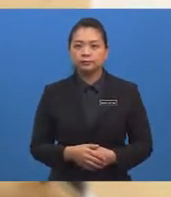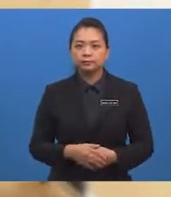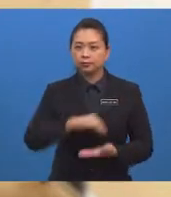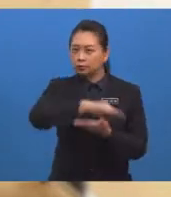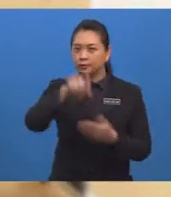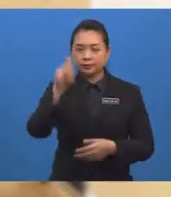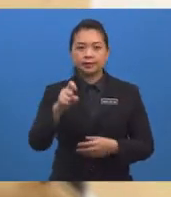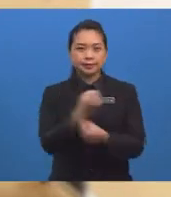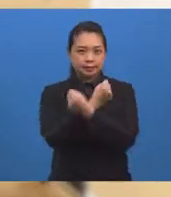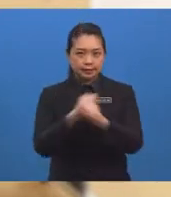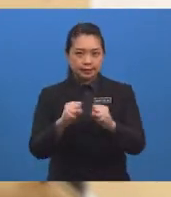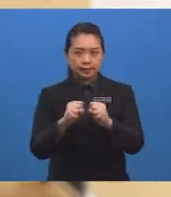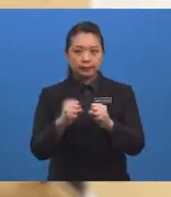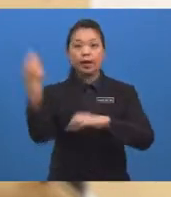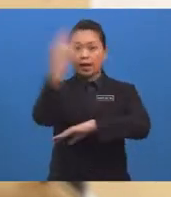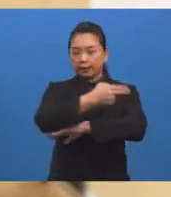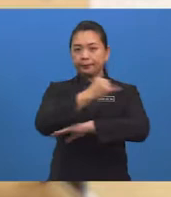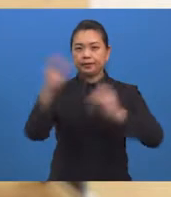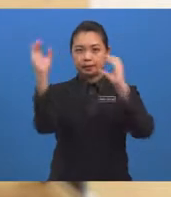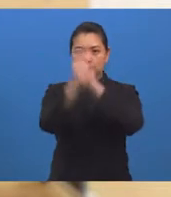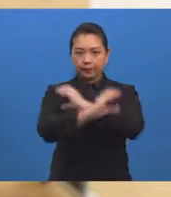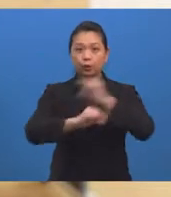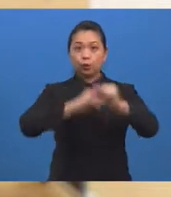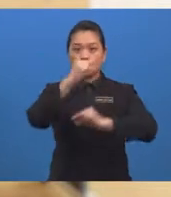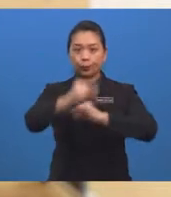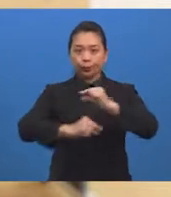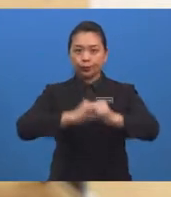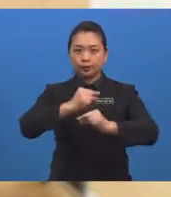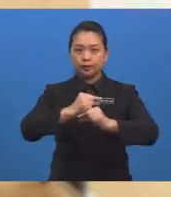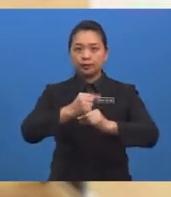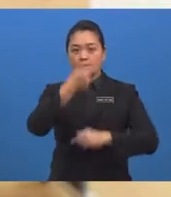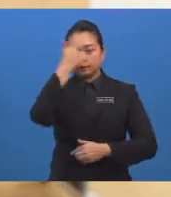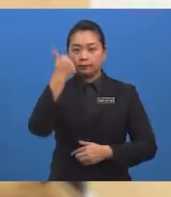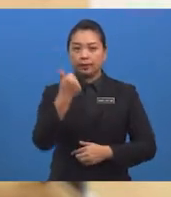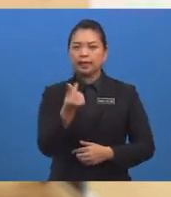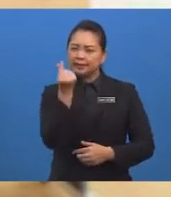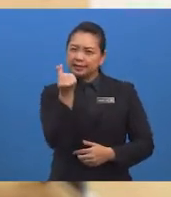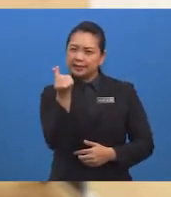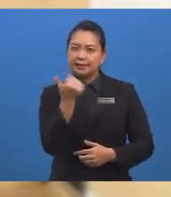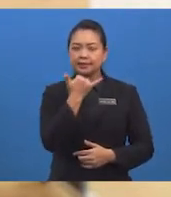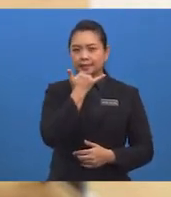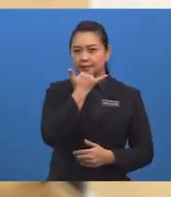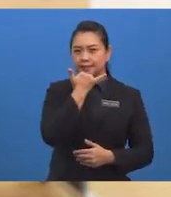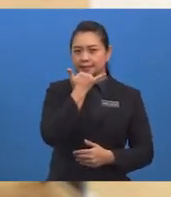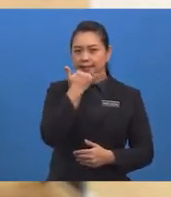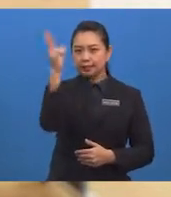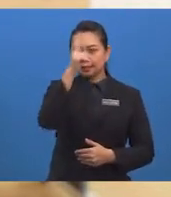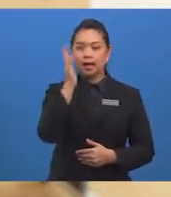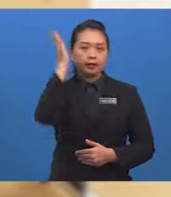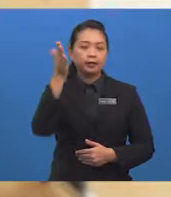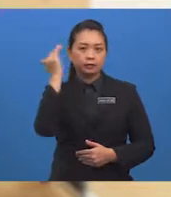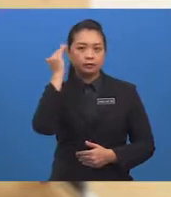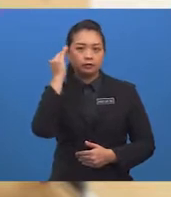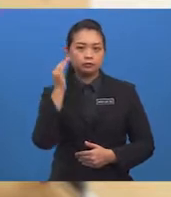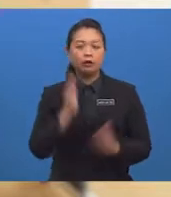menghadapi cabaran globalisasi ini kerana segala kesilapan pentadbiran kerajaan dan kepincangan akan dapat diketahui dunia